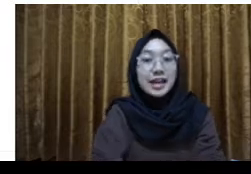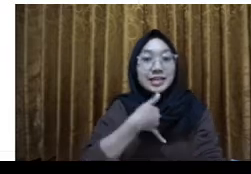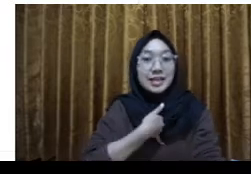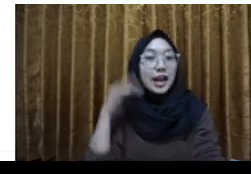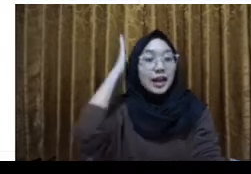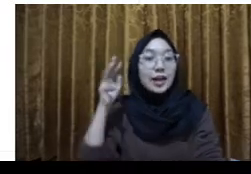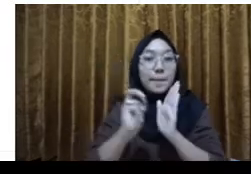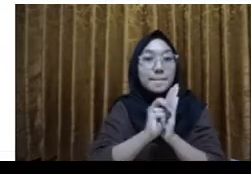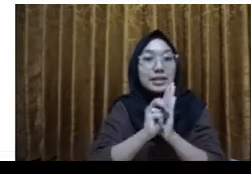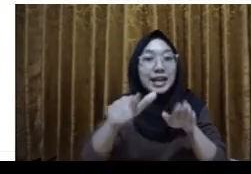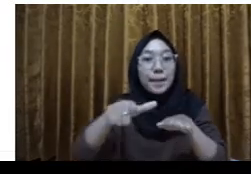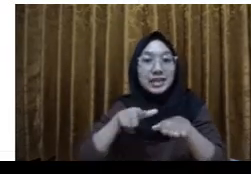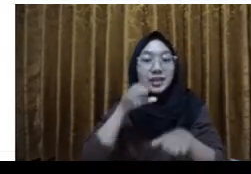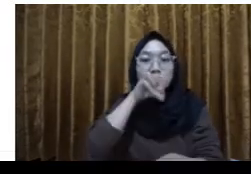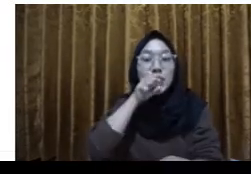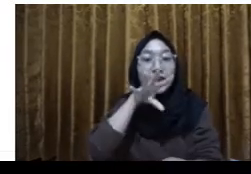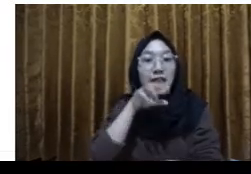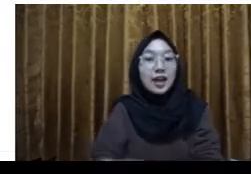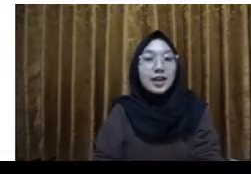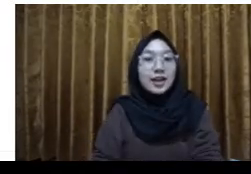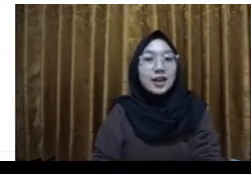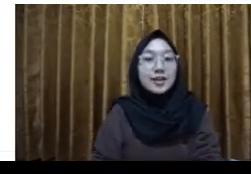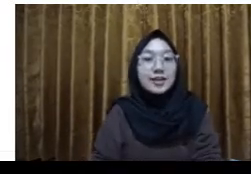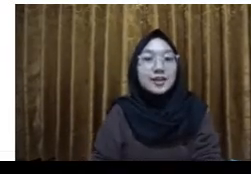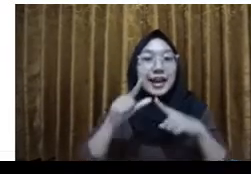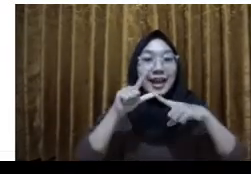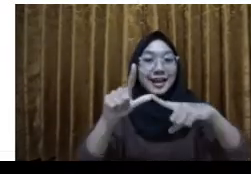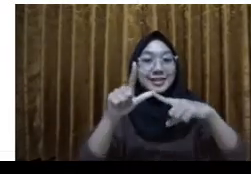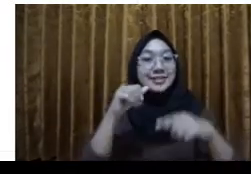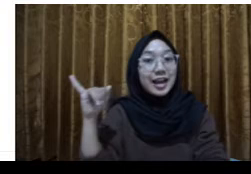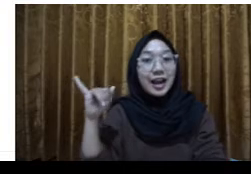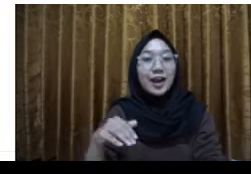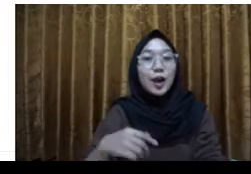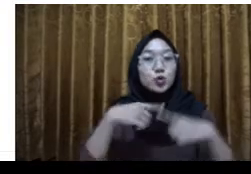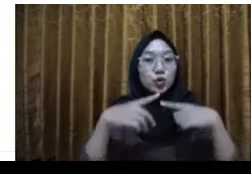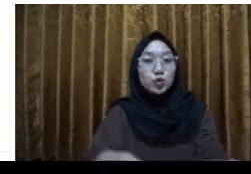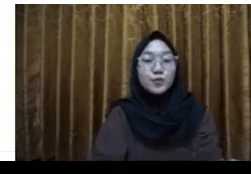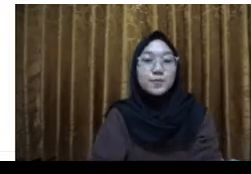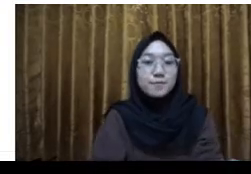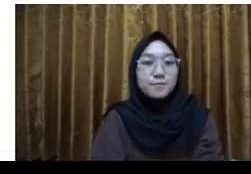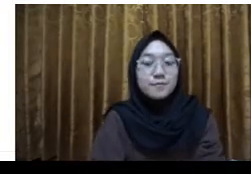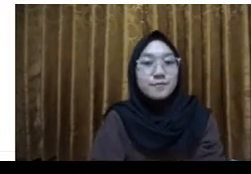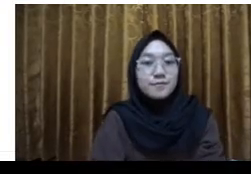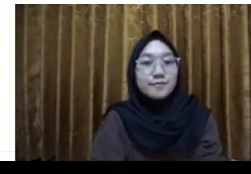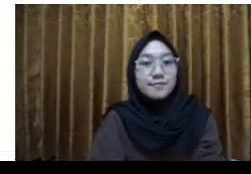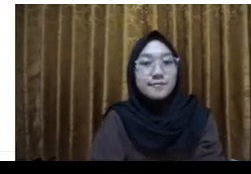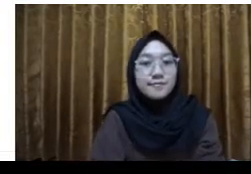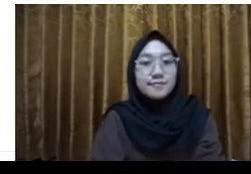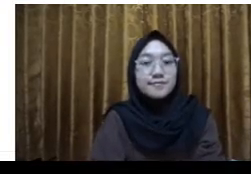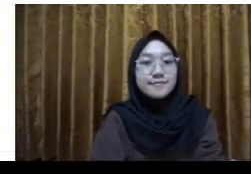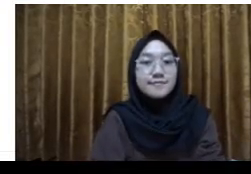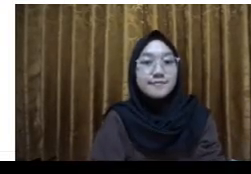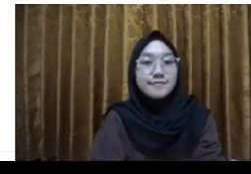Saya akan memperlambat suara NVDA atau pembaca layar saya dulu. SLBS software 5 items view